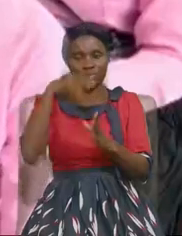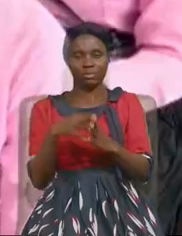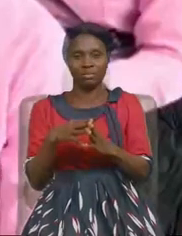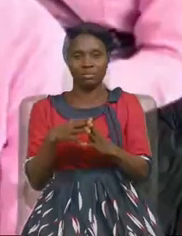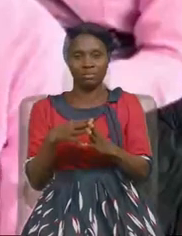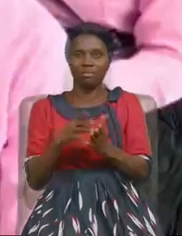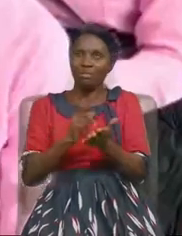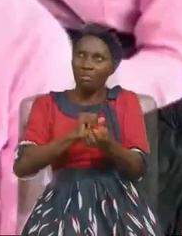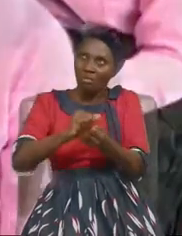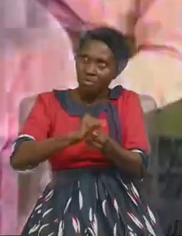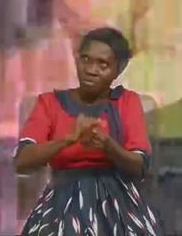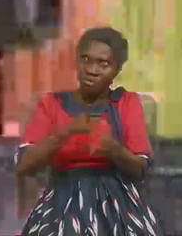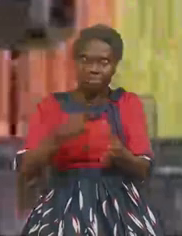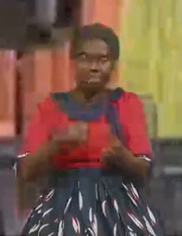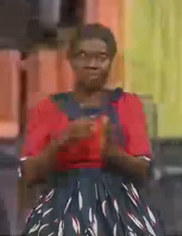Purifie-moi.